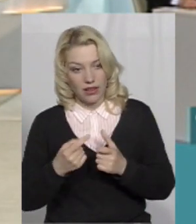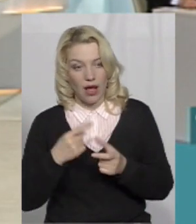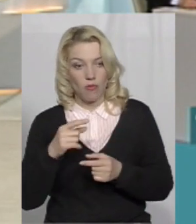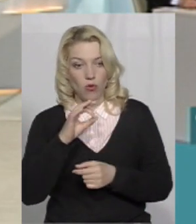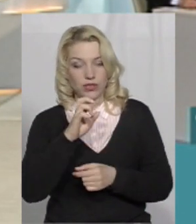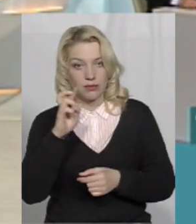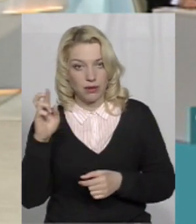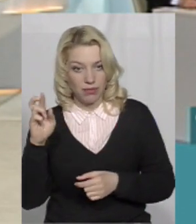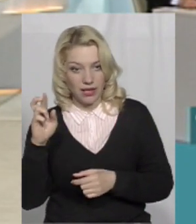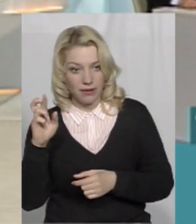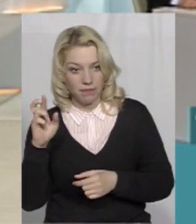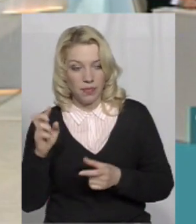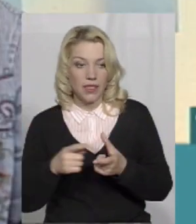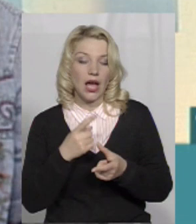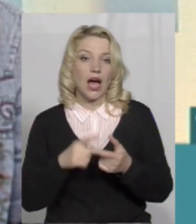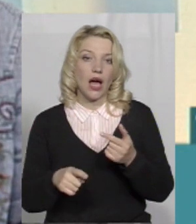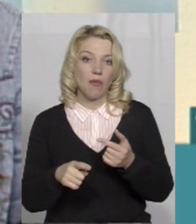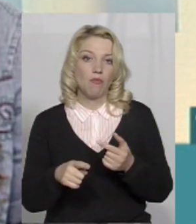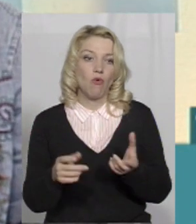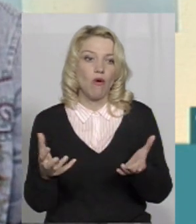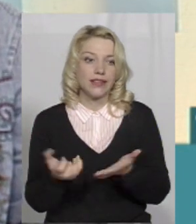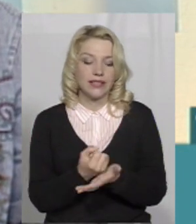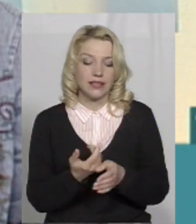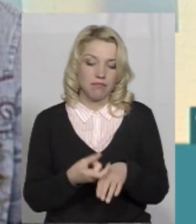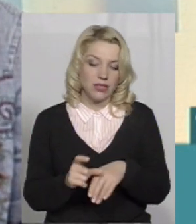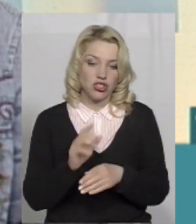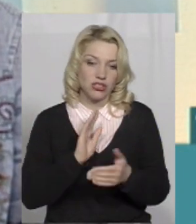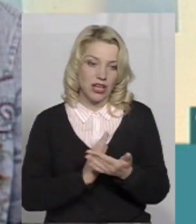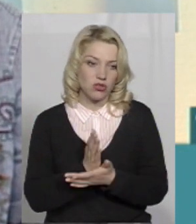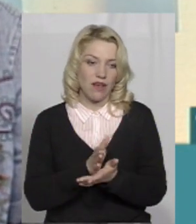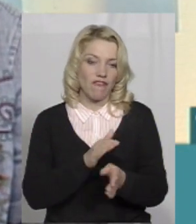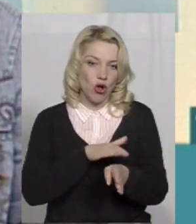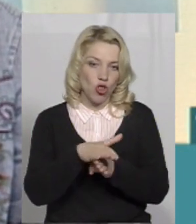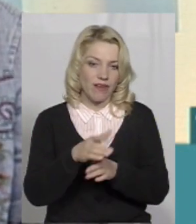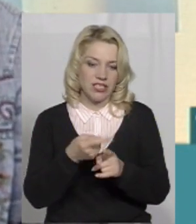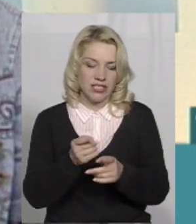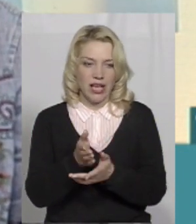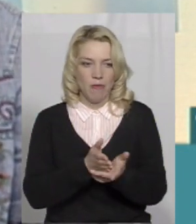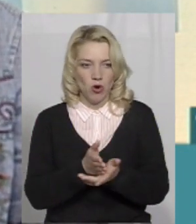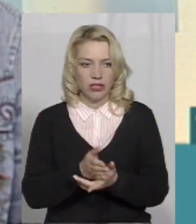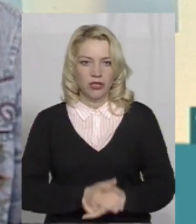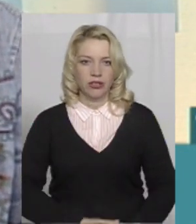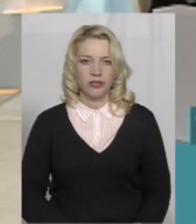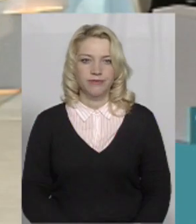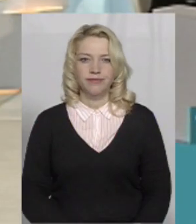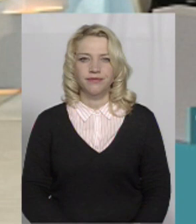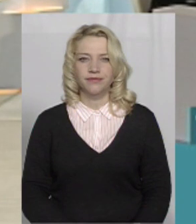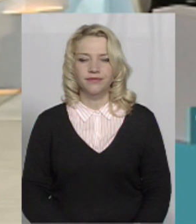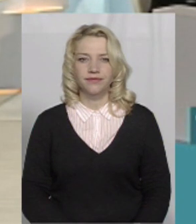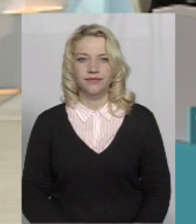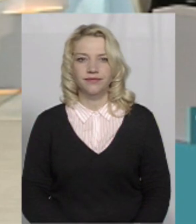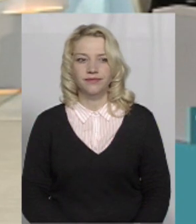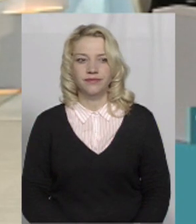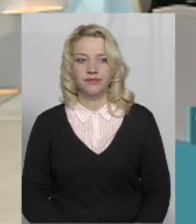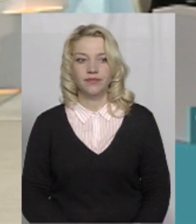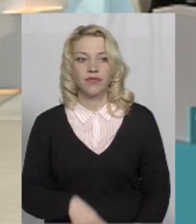було сказано про це, або знайти більш якісного виконавця цієї послуги і замовляти. Тобто такий плюс.